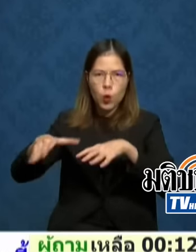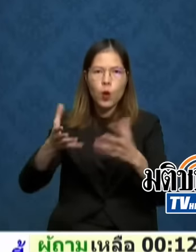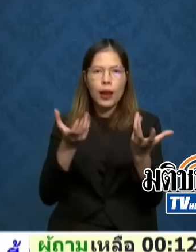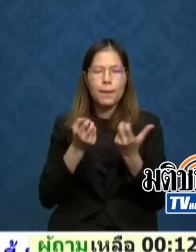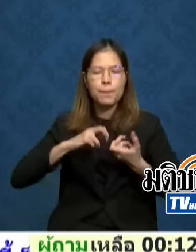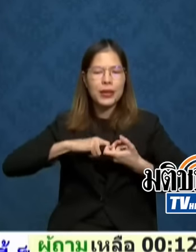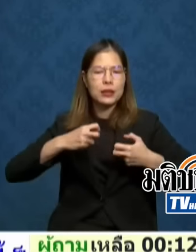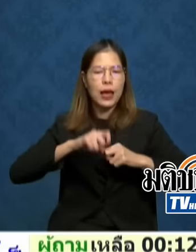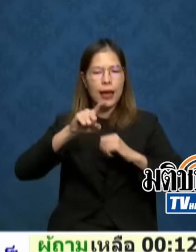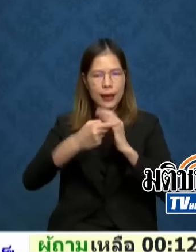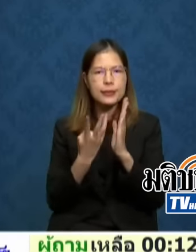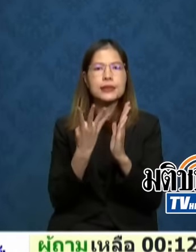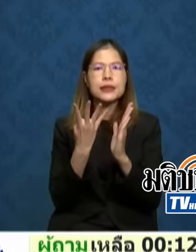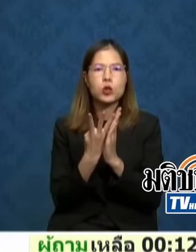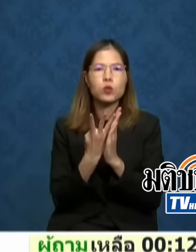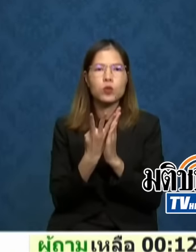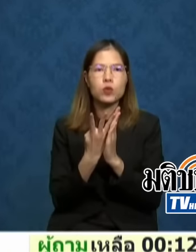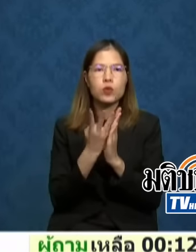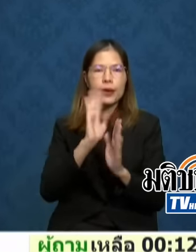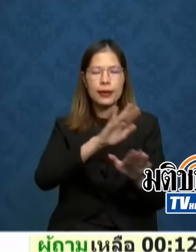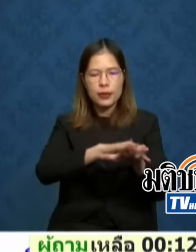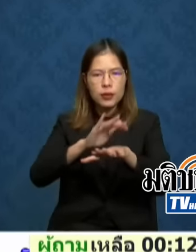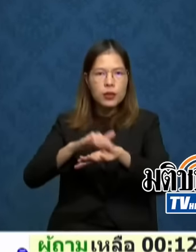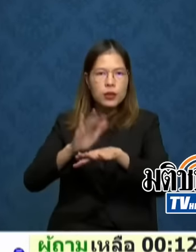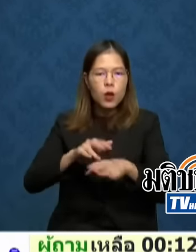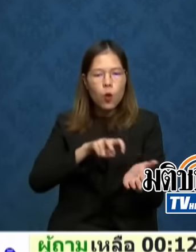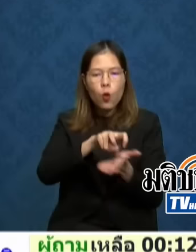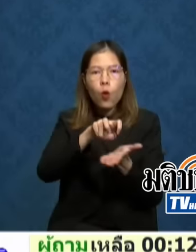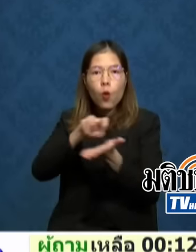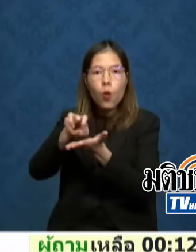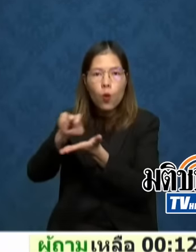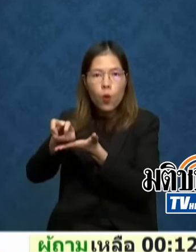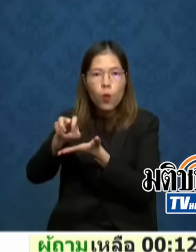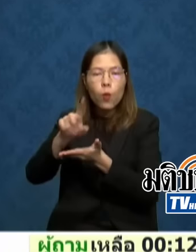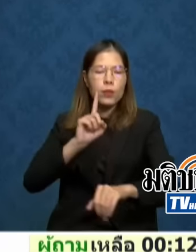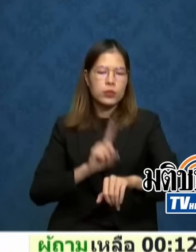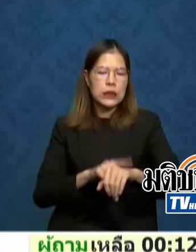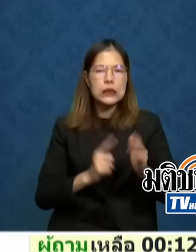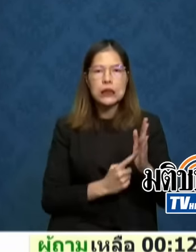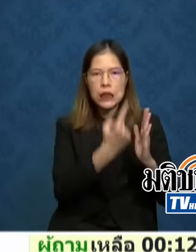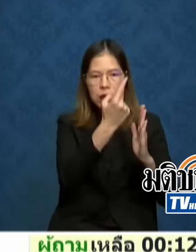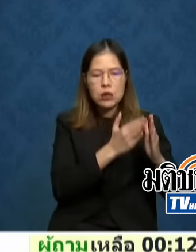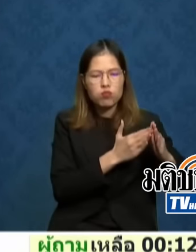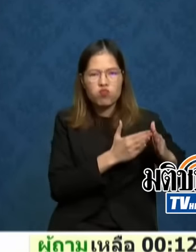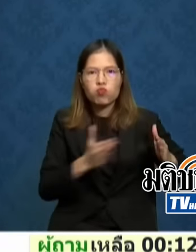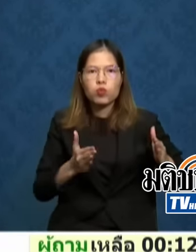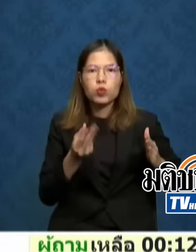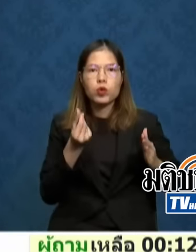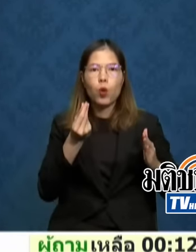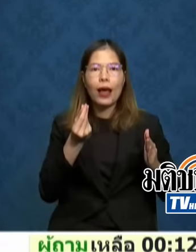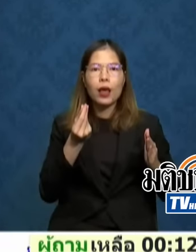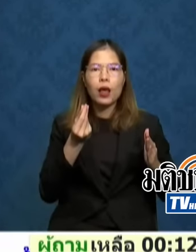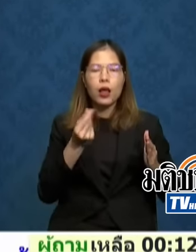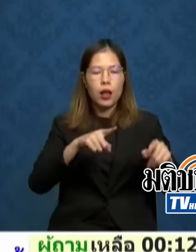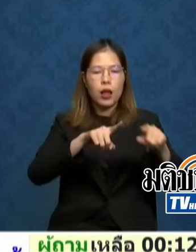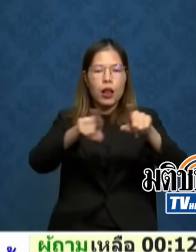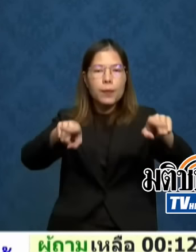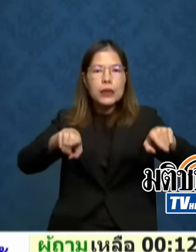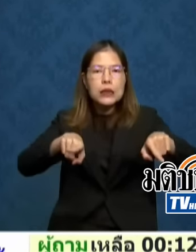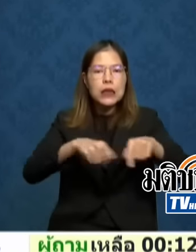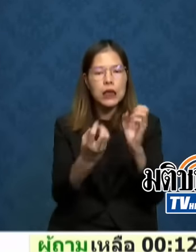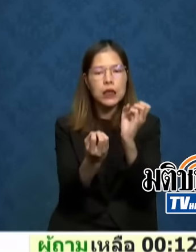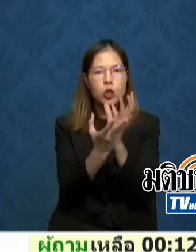งหน้า4ชั่วโมงนะครับแจ้งเตือนเป็นข้อความชัดเจนเลยว่ากี่โมงน้ำจะมาถึงประมาณกี่โมงและพื้นที่ไหนที่ต้องรับผลกระ